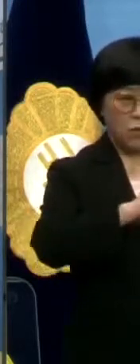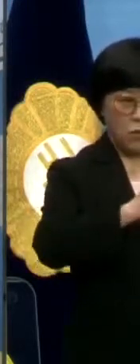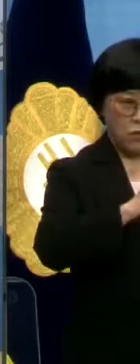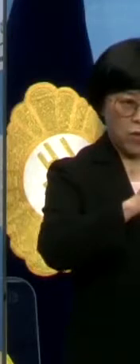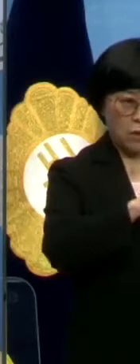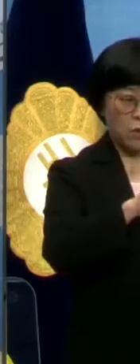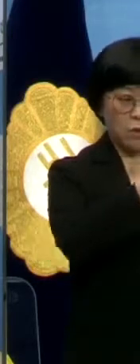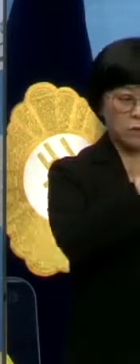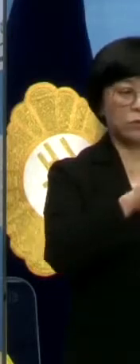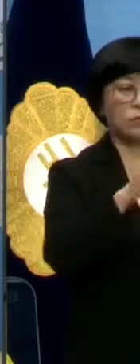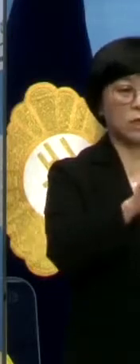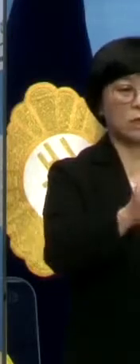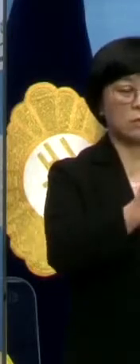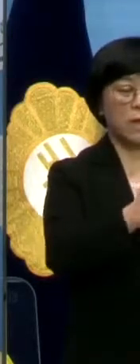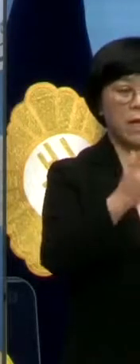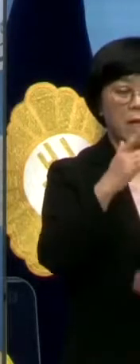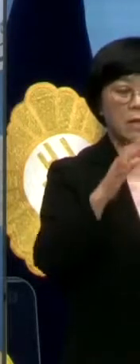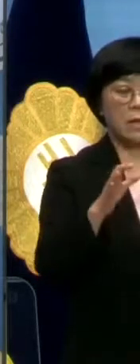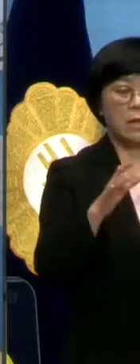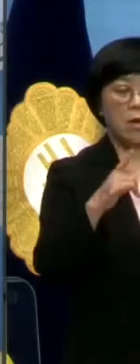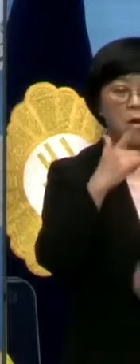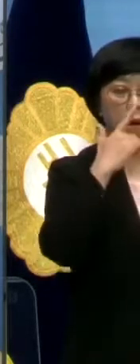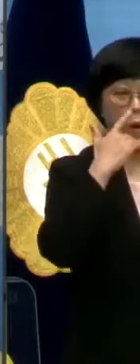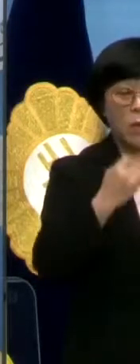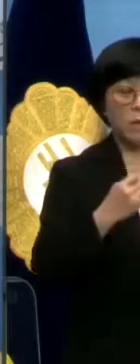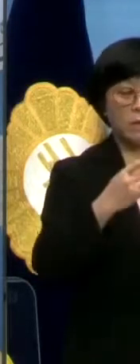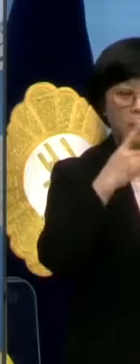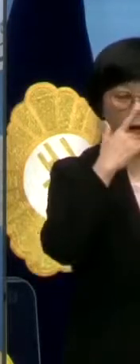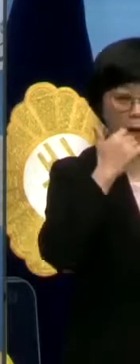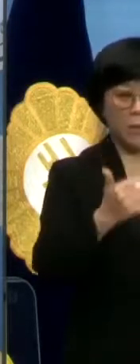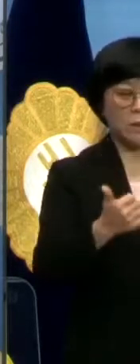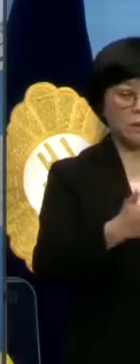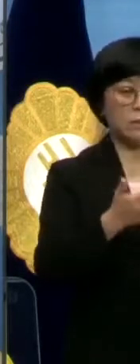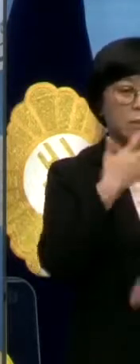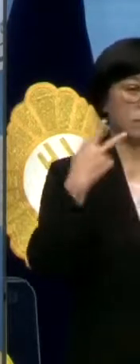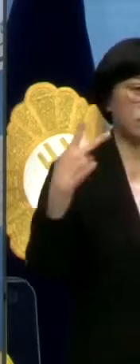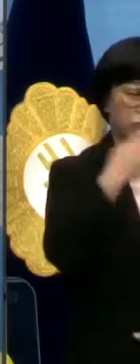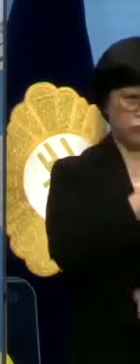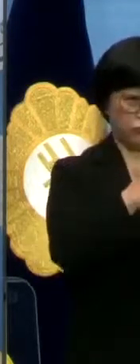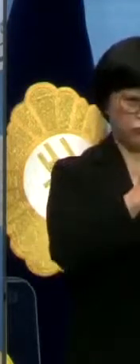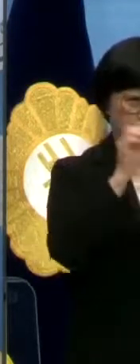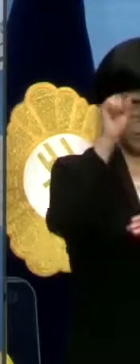아직도 김미숙님과 김이용관님은 26일째 단식 중이시고